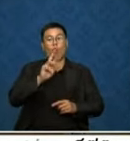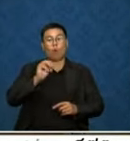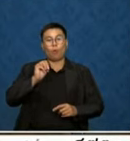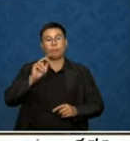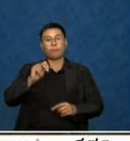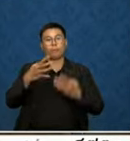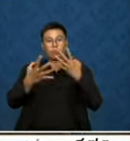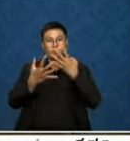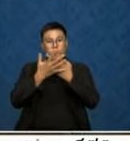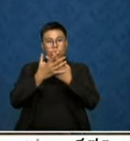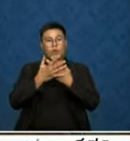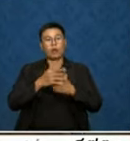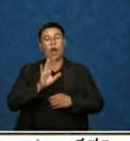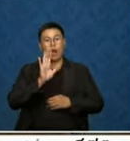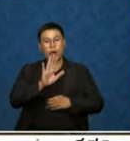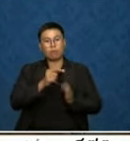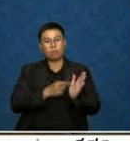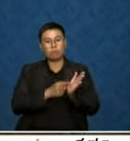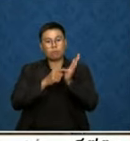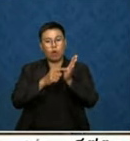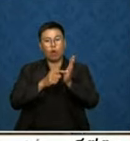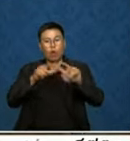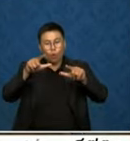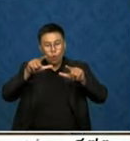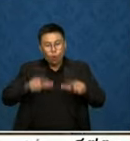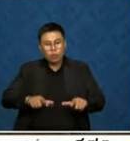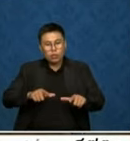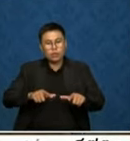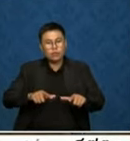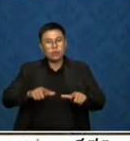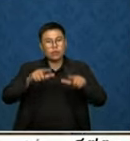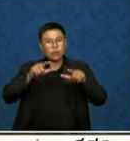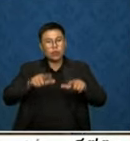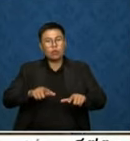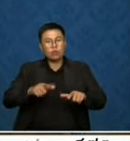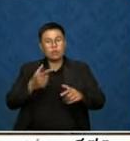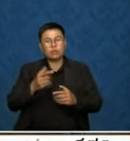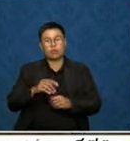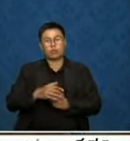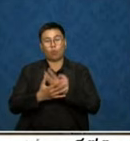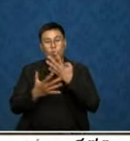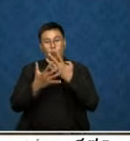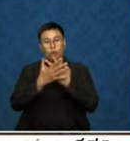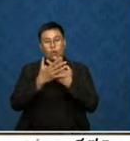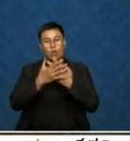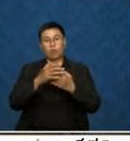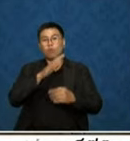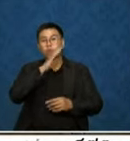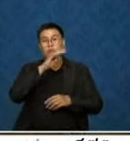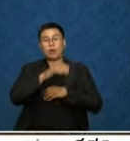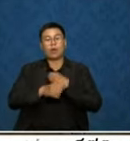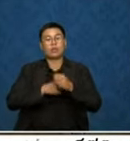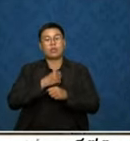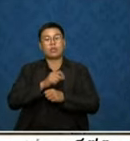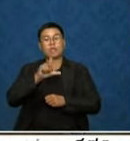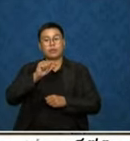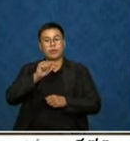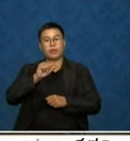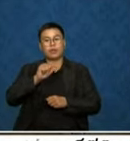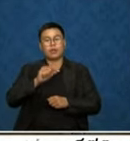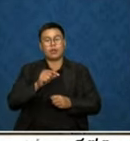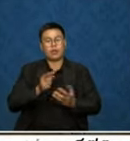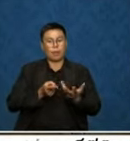อย่าเสนอลดโทษคนเหล่านี้ได้ไหมเพราะว่าท่านติด20ปีเนี่ยคำนวณมาไม่เกิน